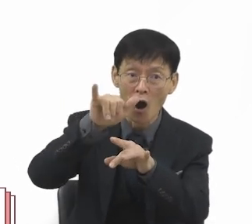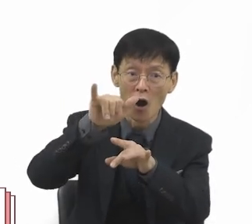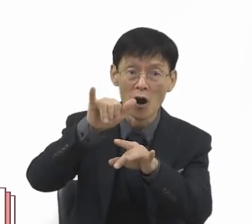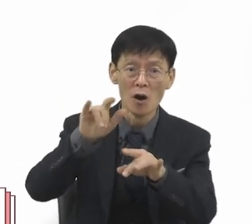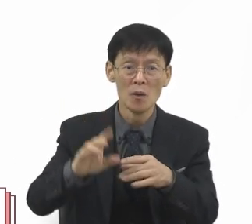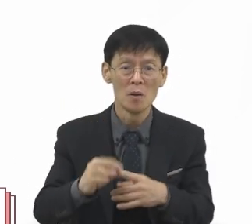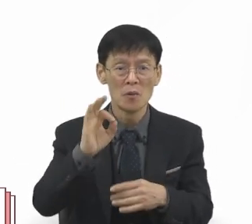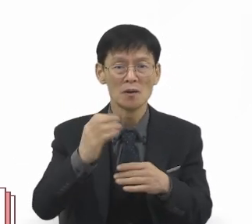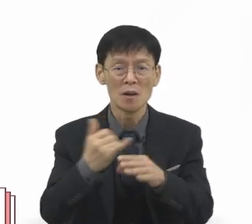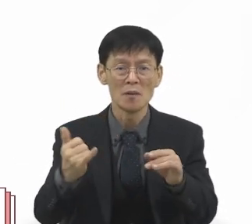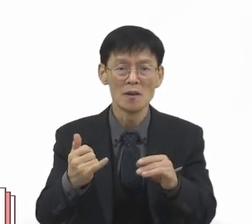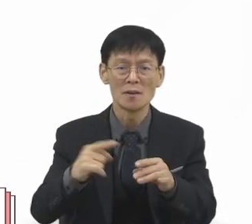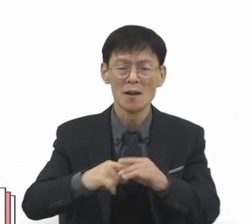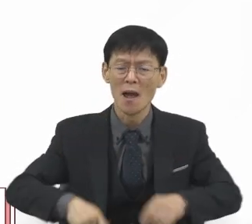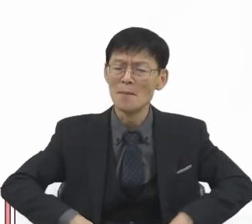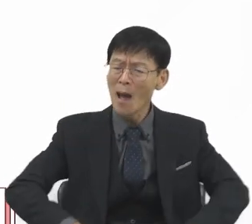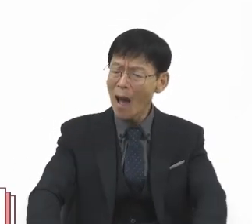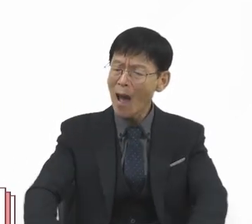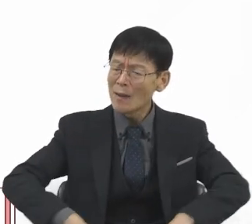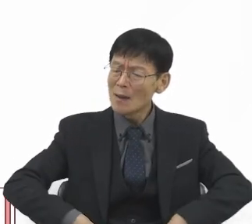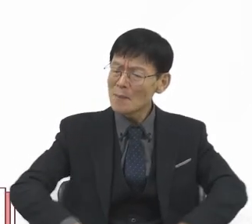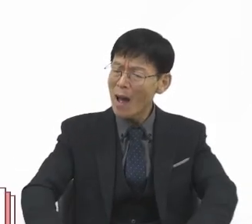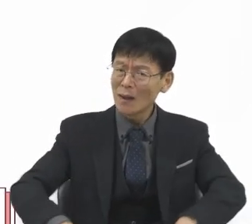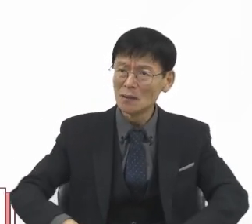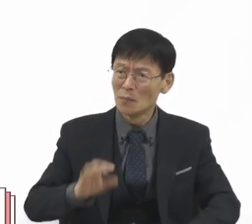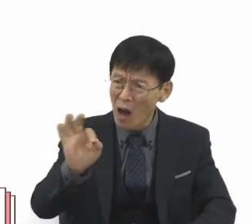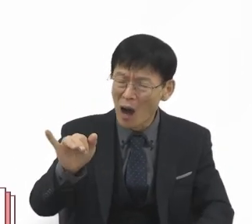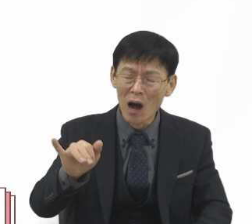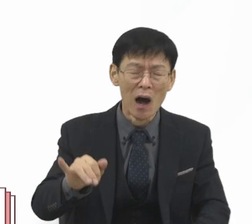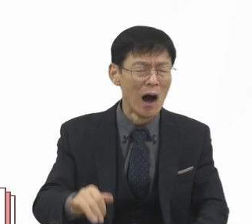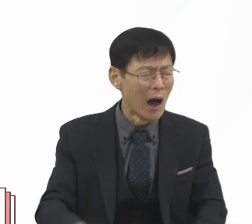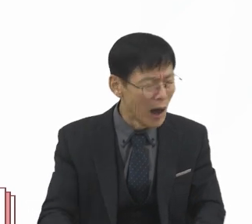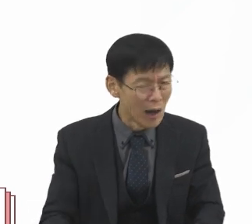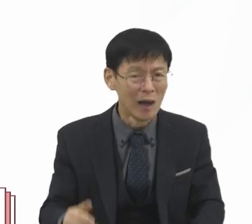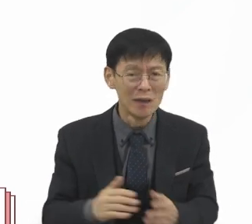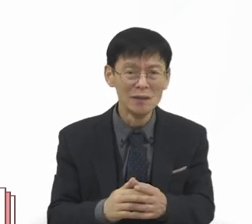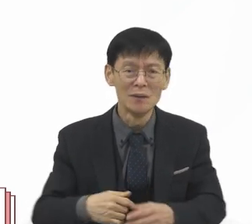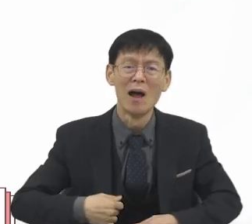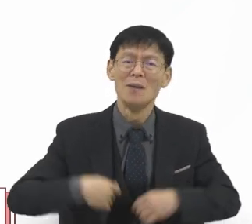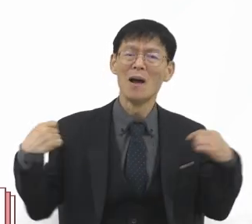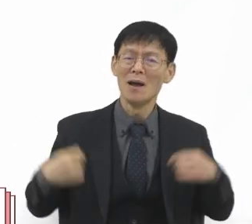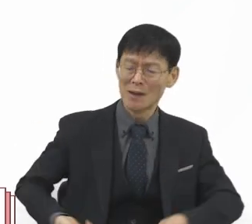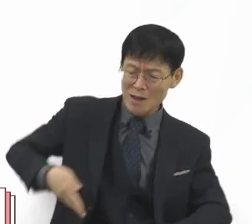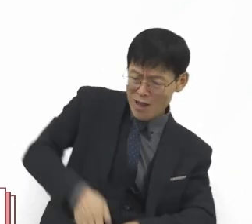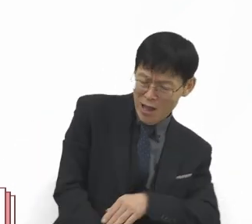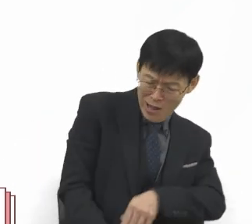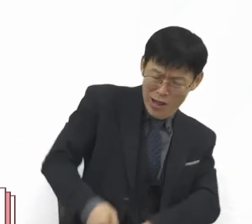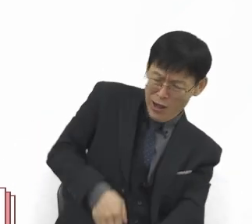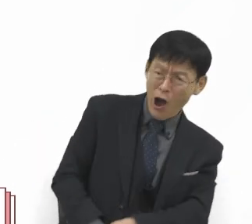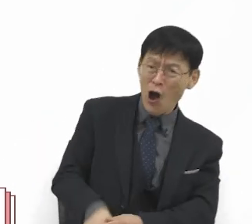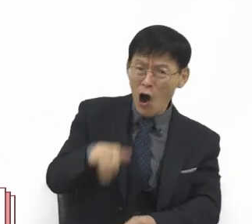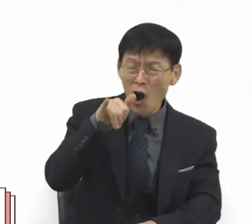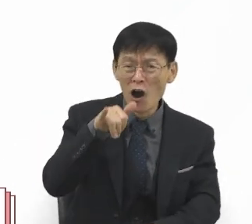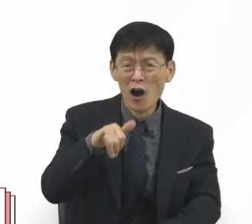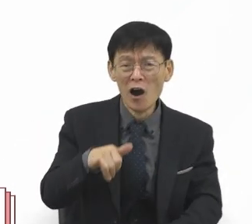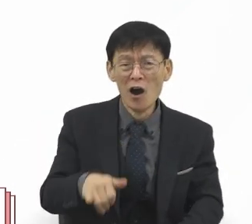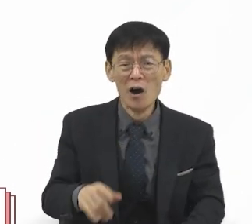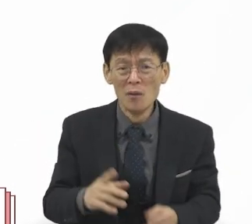하고 보란 듯이 다른 사람들 앞에서 자기 바지를 내리고 윗도리를 바지 속으로 넣는 사례도